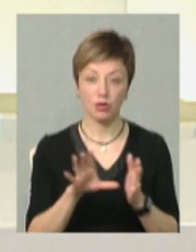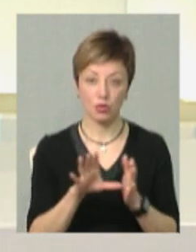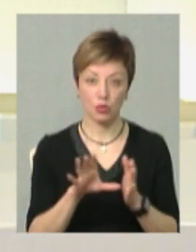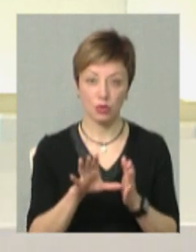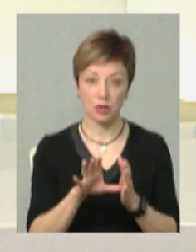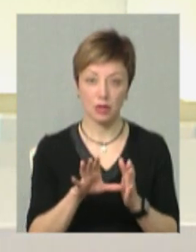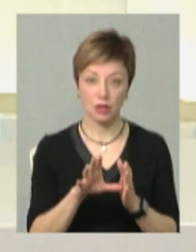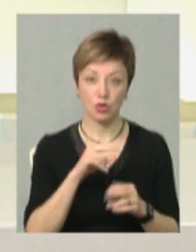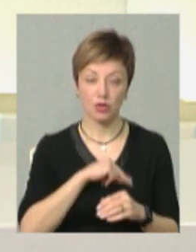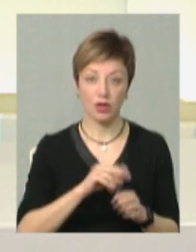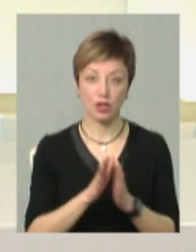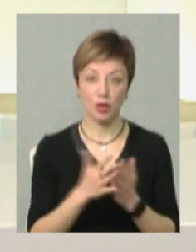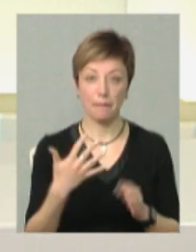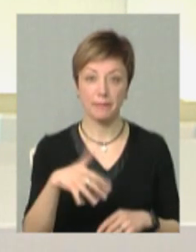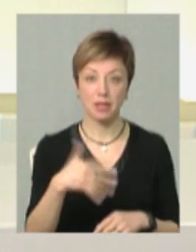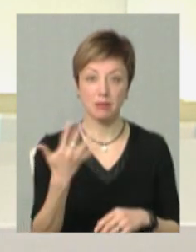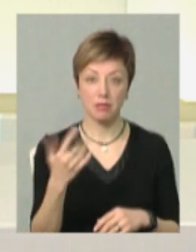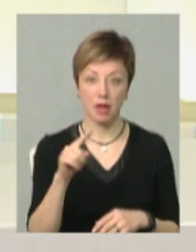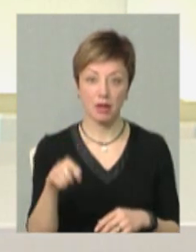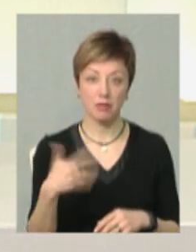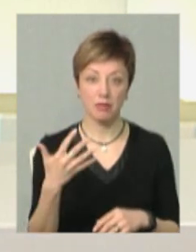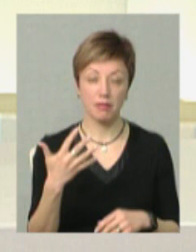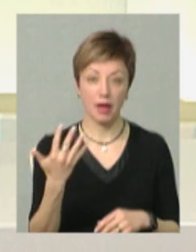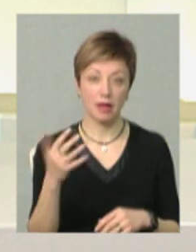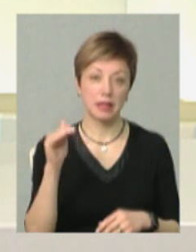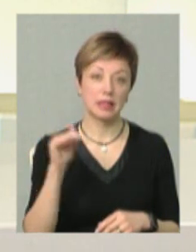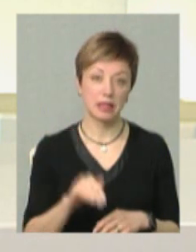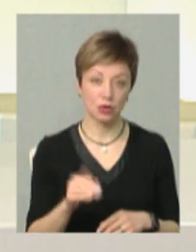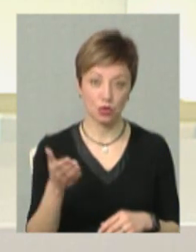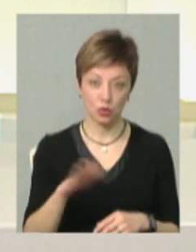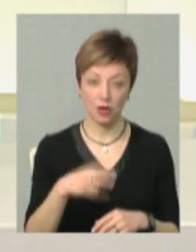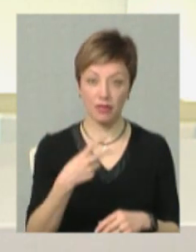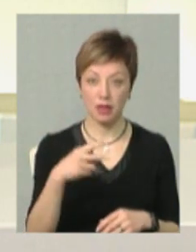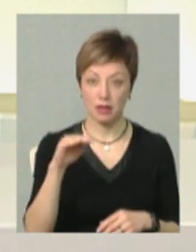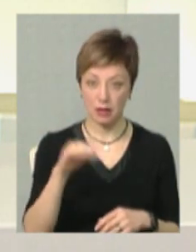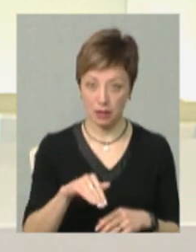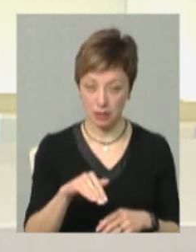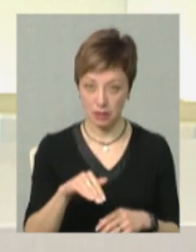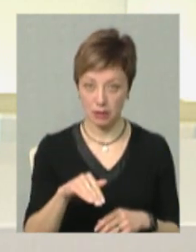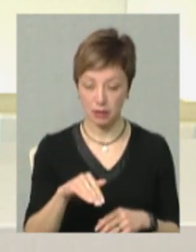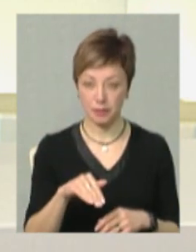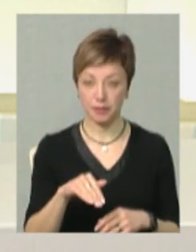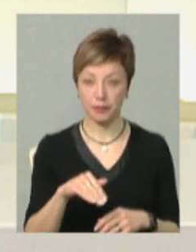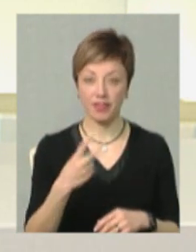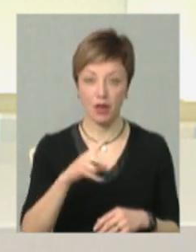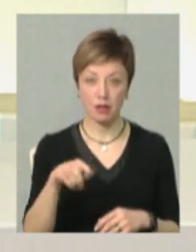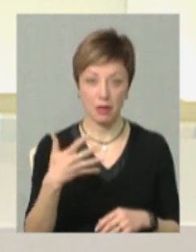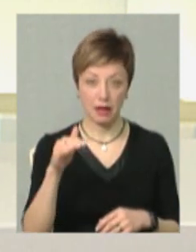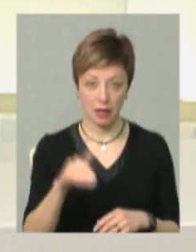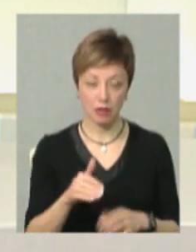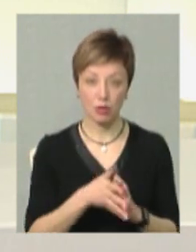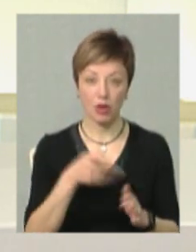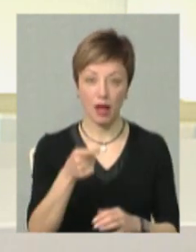на електронні трудові книжки 55,5 тисяч. 20 тисяч з них, 20,5 тисяч – це